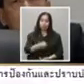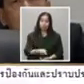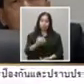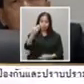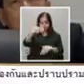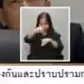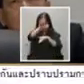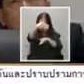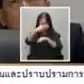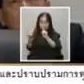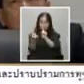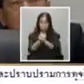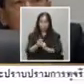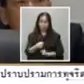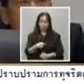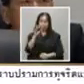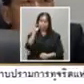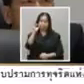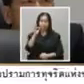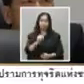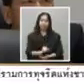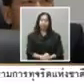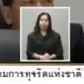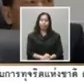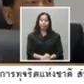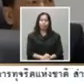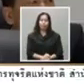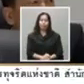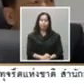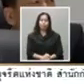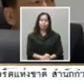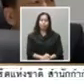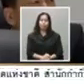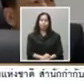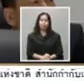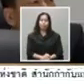นอกสภานะครับ ท่าน ขออนุญาตนะท่านใจเย็นครับ ขออนุญาตครับ